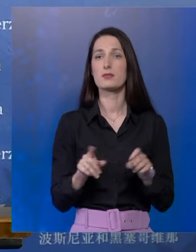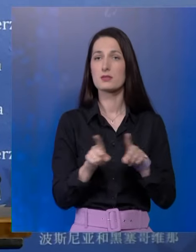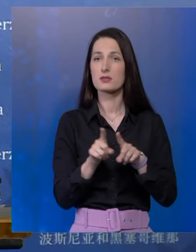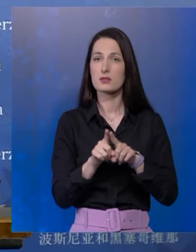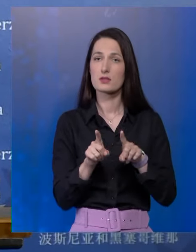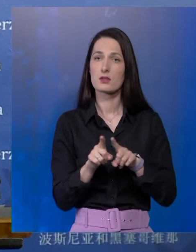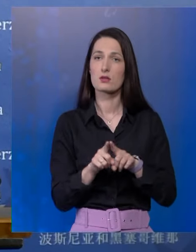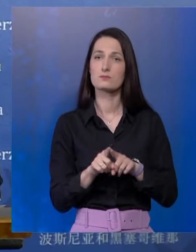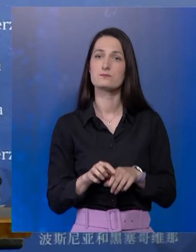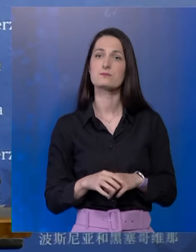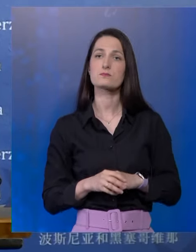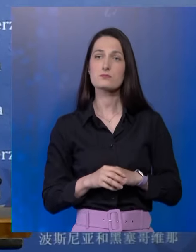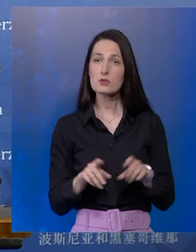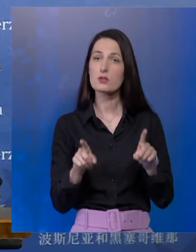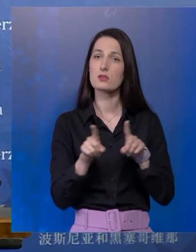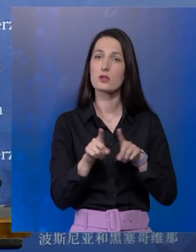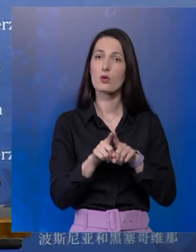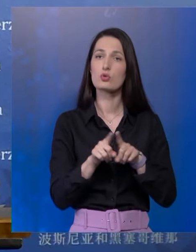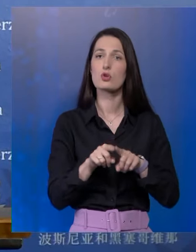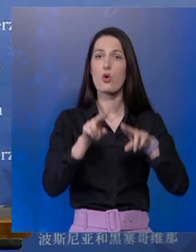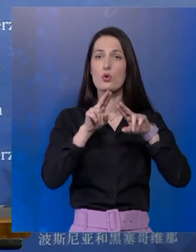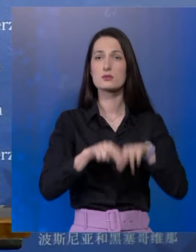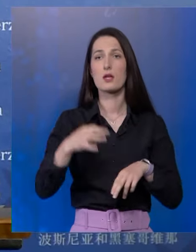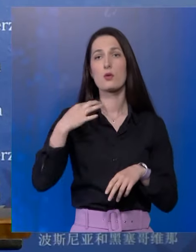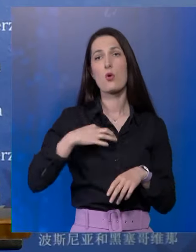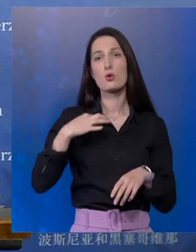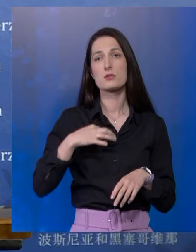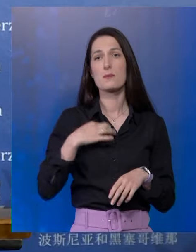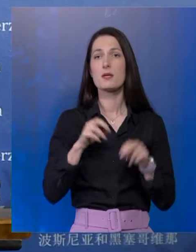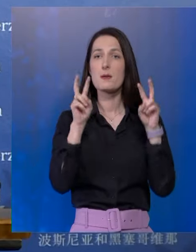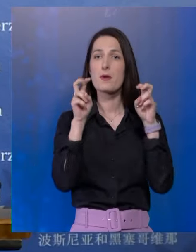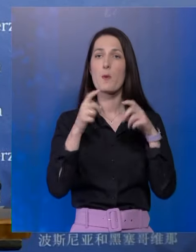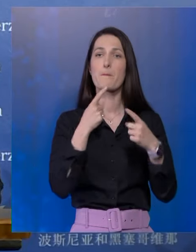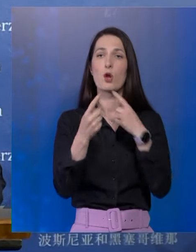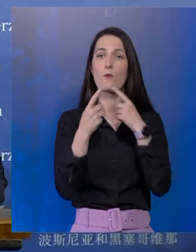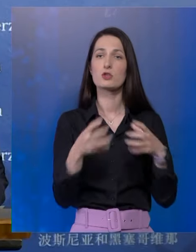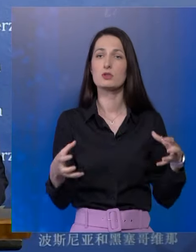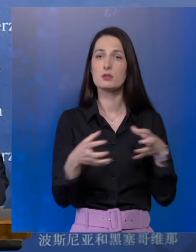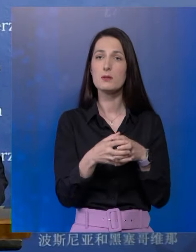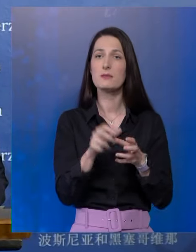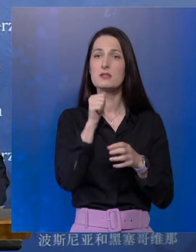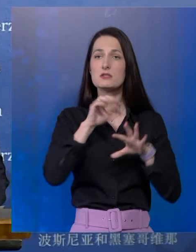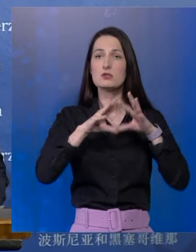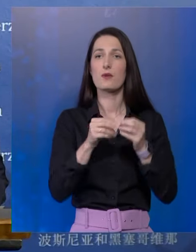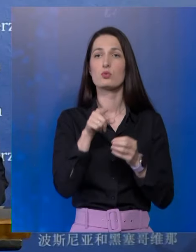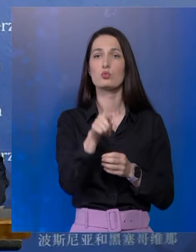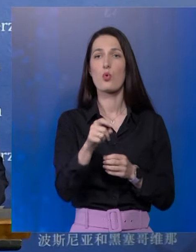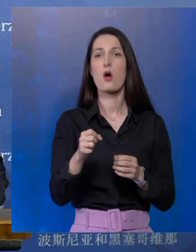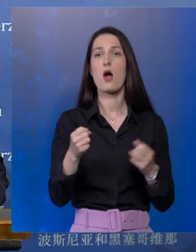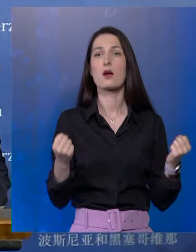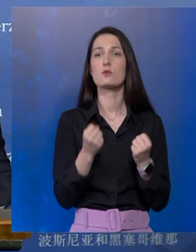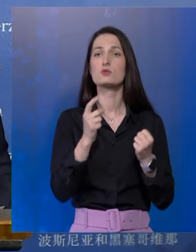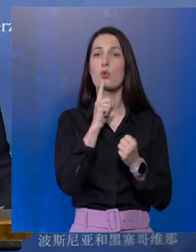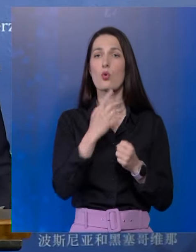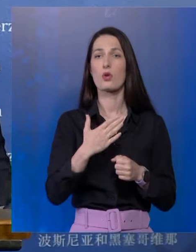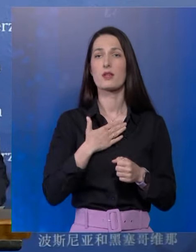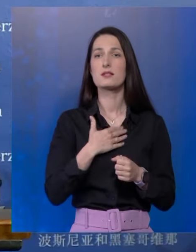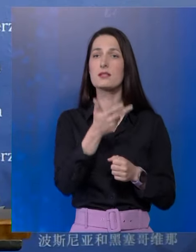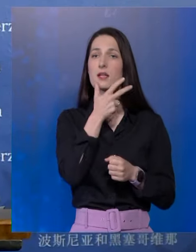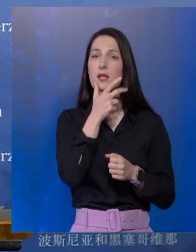zbog posla koji zapravo predstoji kod nas. Također nam preostaje i obveza da imenujemo i pregovarački tim,